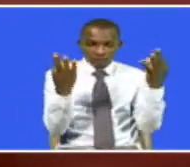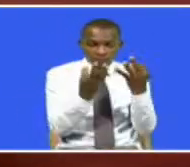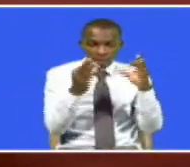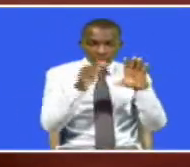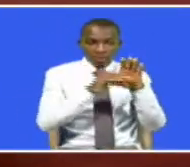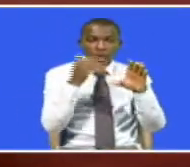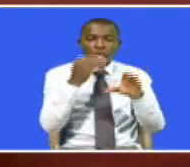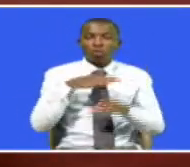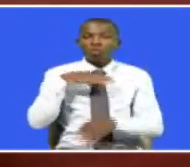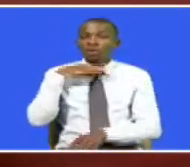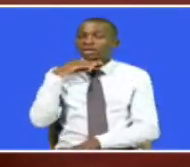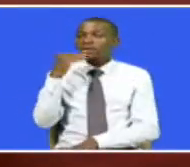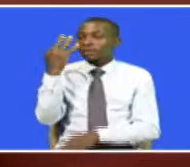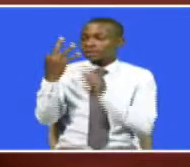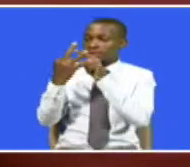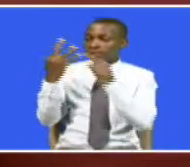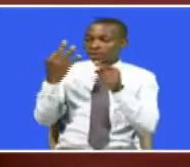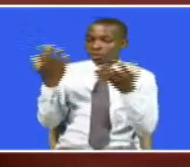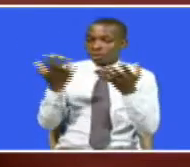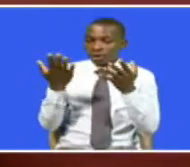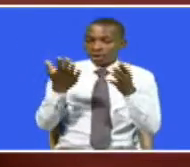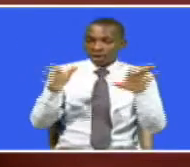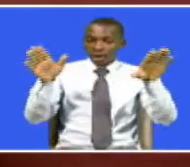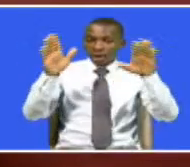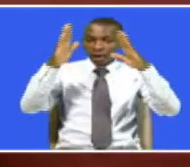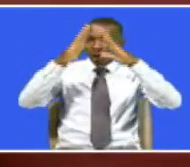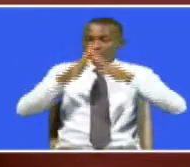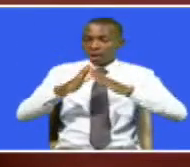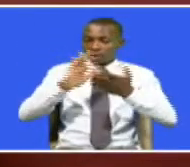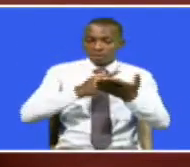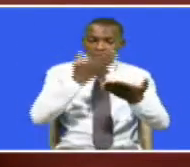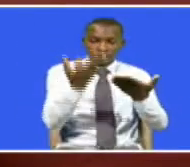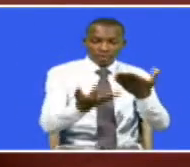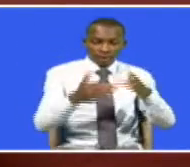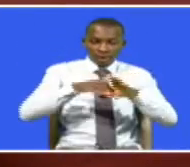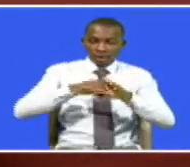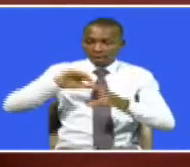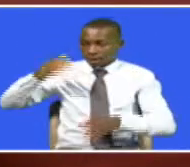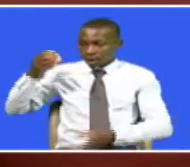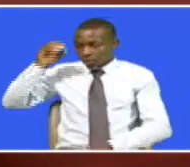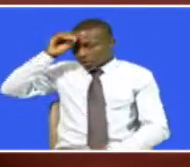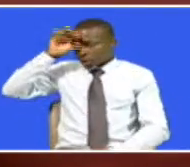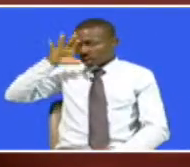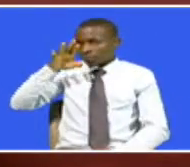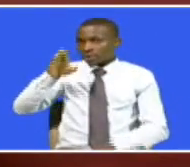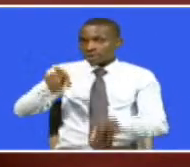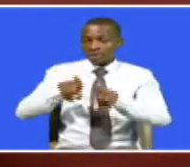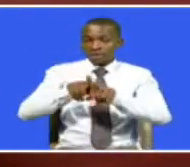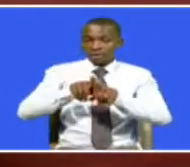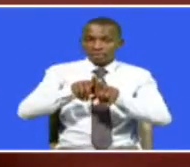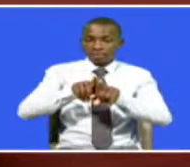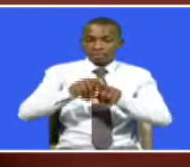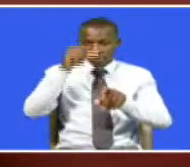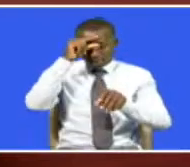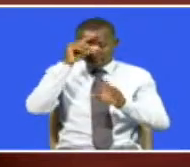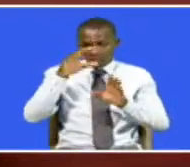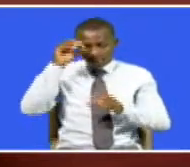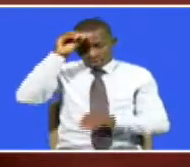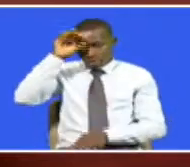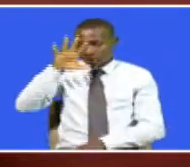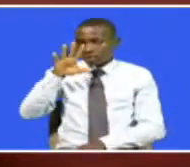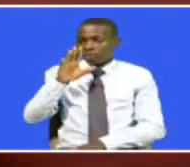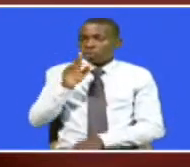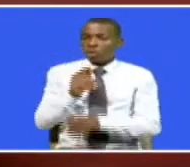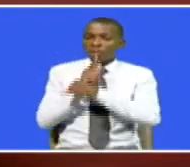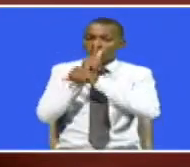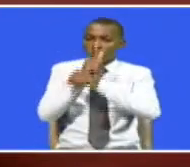kwenye mkasa wa kuporomoka kwa jengo eneo la Kirigiti kaunti ya Kiambu. Hayo ya kijiri, gavana wa Kiambu Kimani wa Matangi ametoa